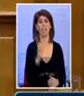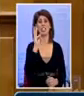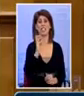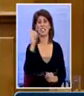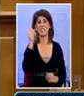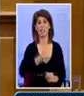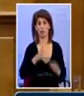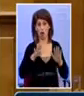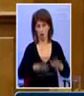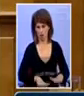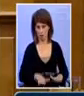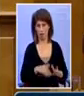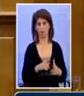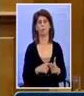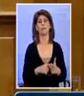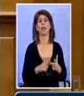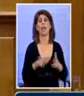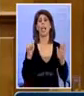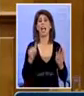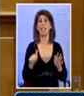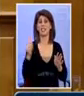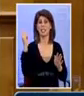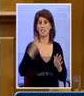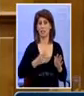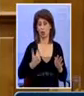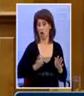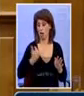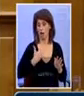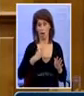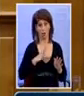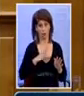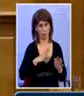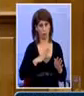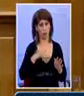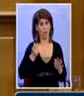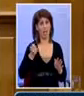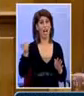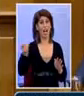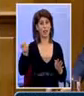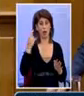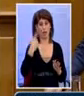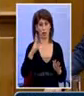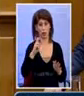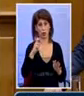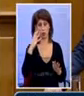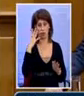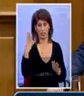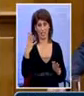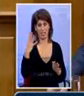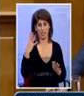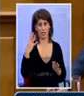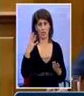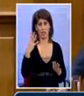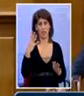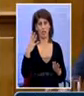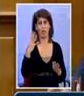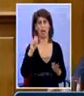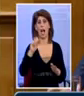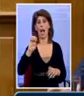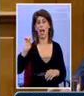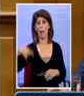30% η ανεργία, 60% στους νέους, το χρέος από 124, το δημόσιο χρέος από 124 του